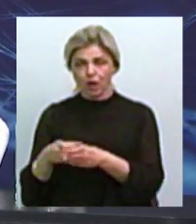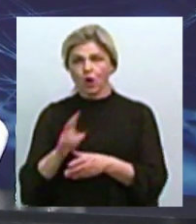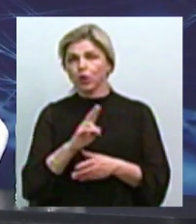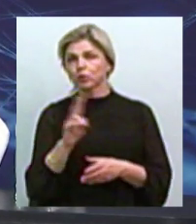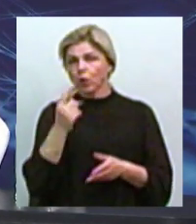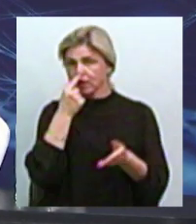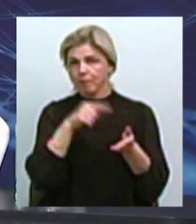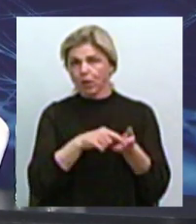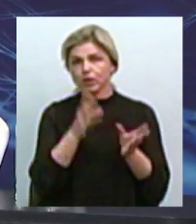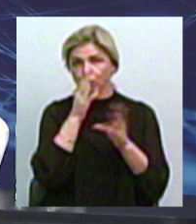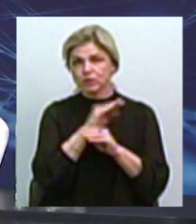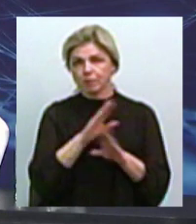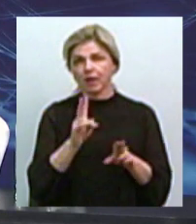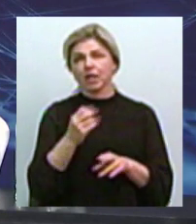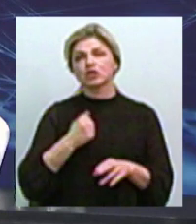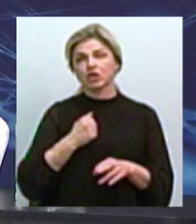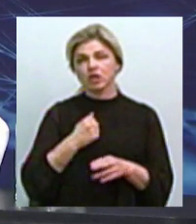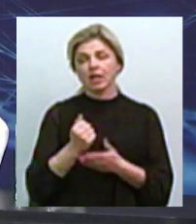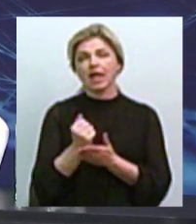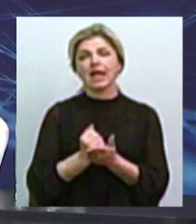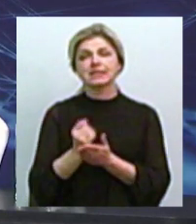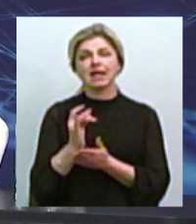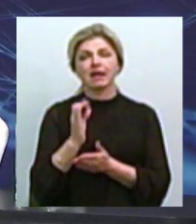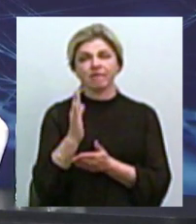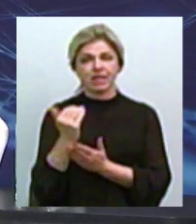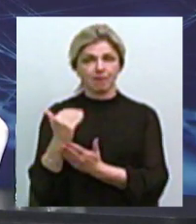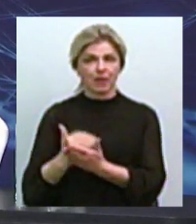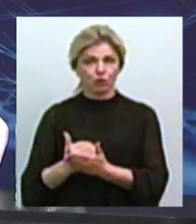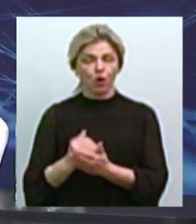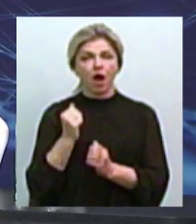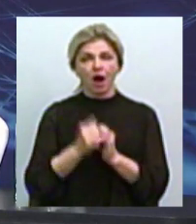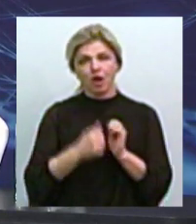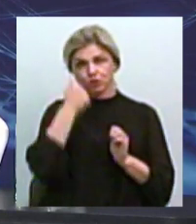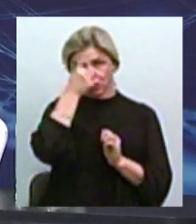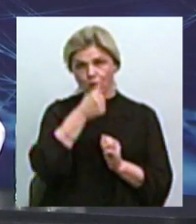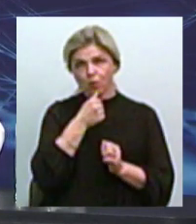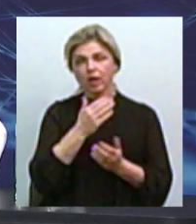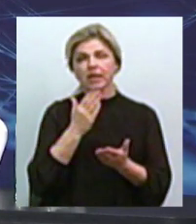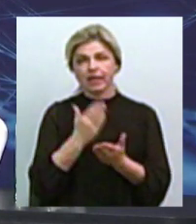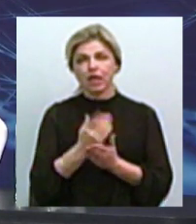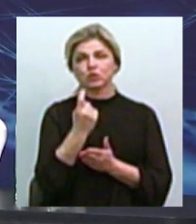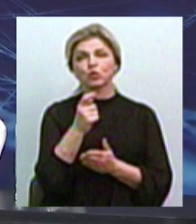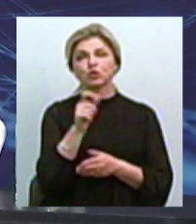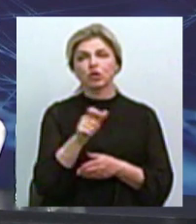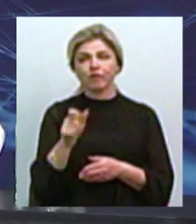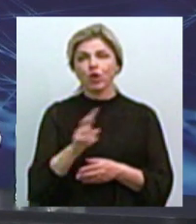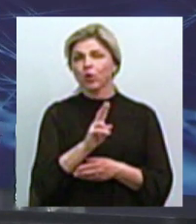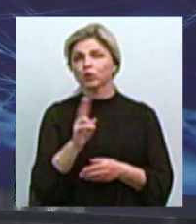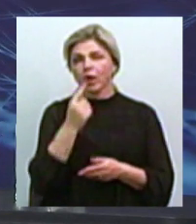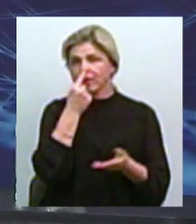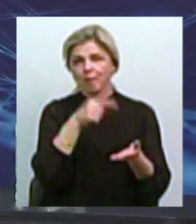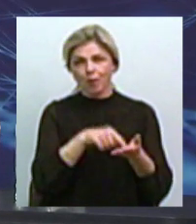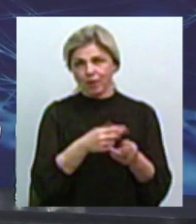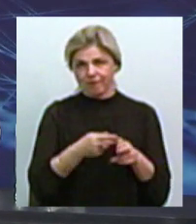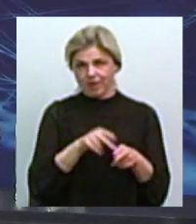просто не успели, к сожалению, они остаются в резервном списке. И так каждый год есть около 100 человек, к сожалению, которые не попадают. Просто вот в